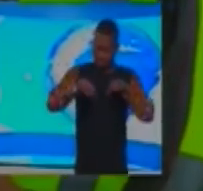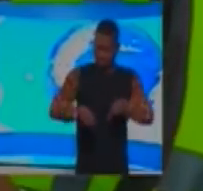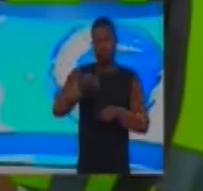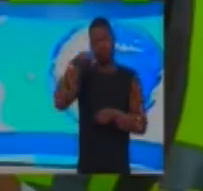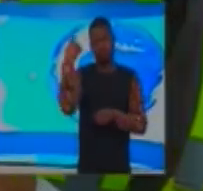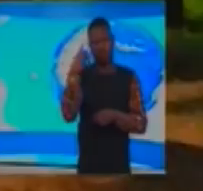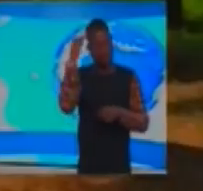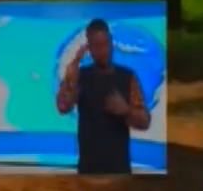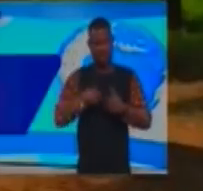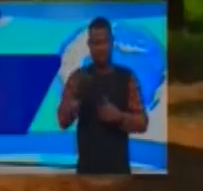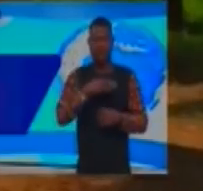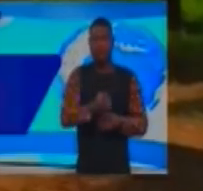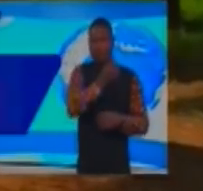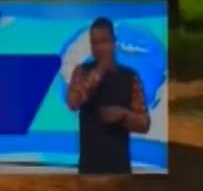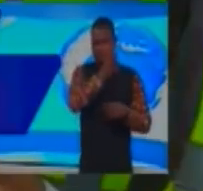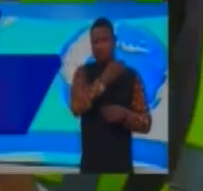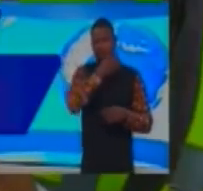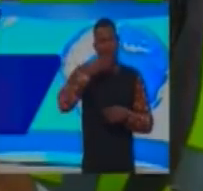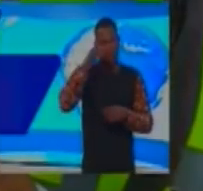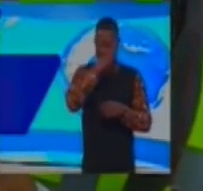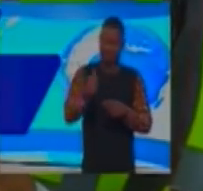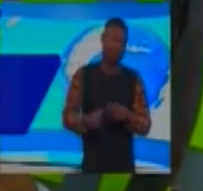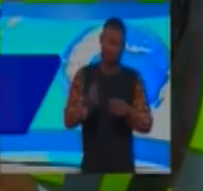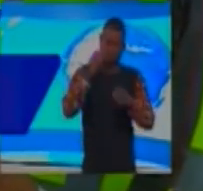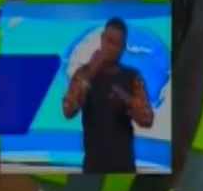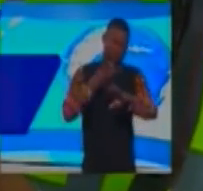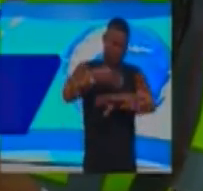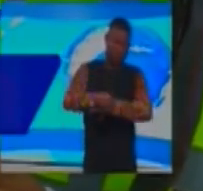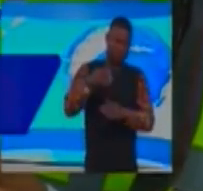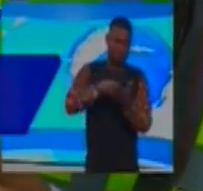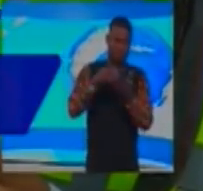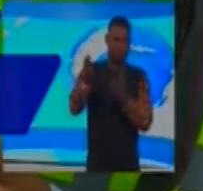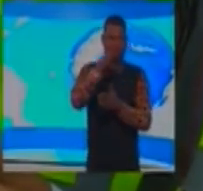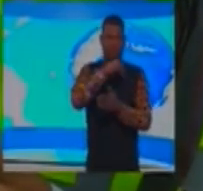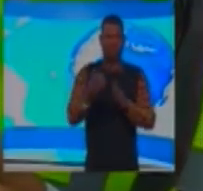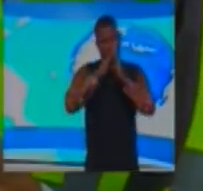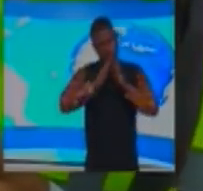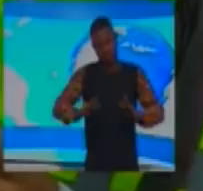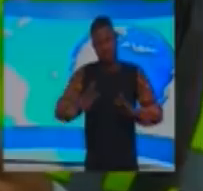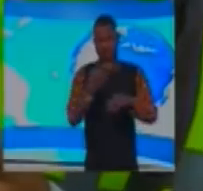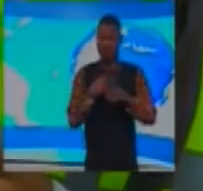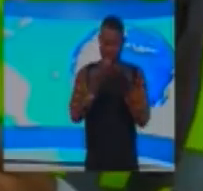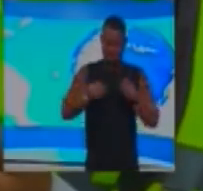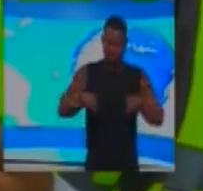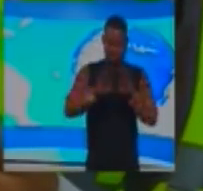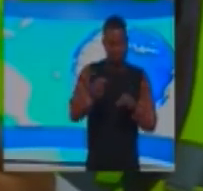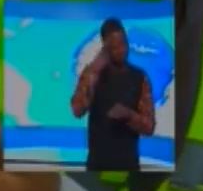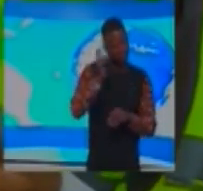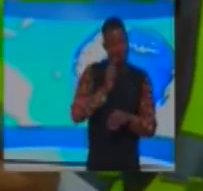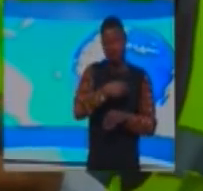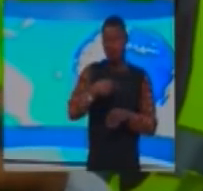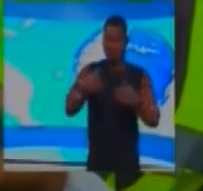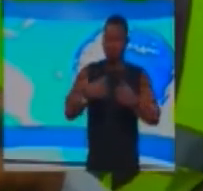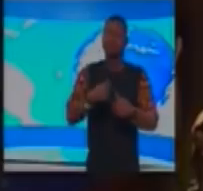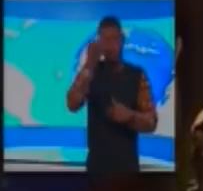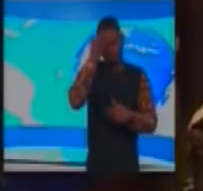qui sont traversés, parfois même des concessions. Et il était important pour nous de nous assurer que nous avons